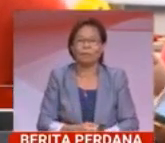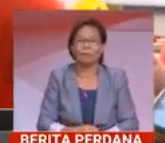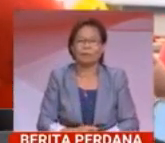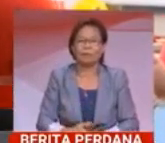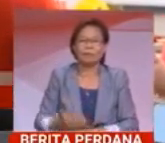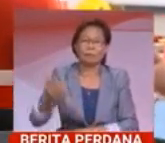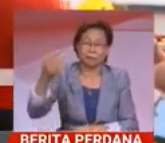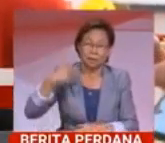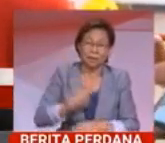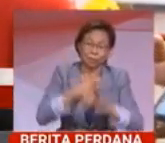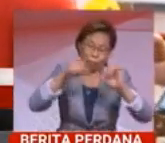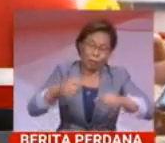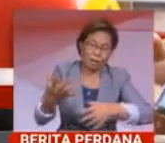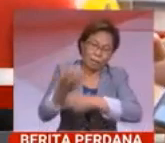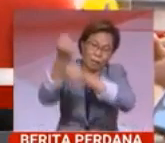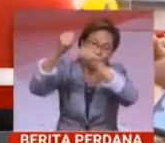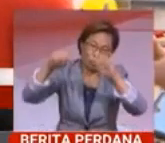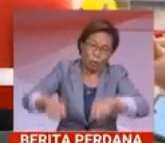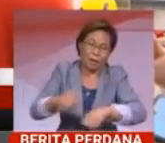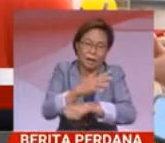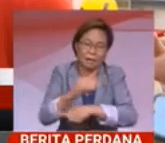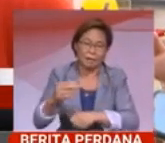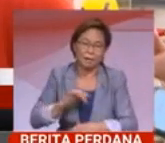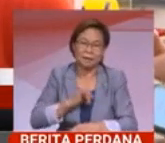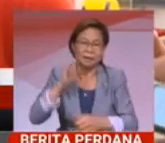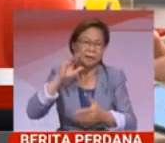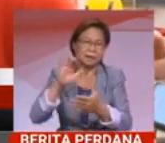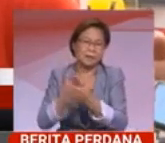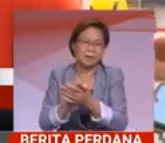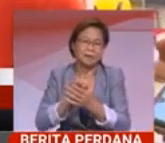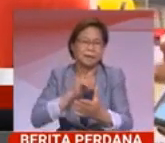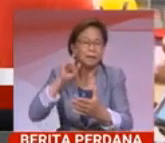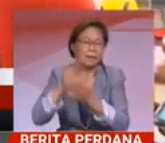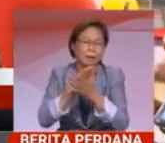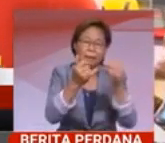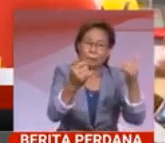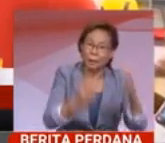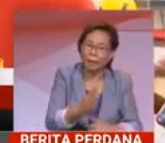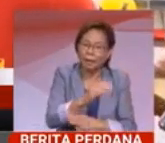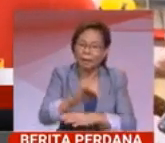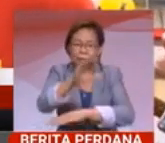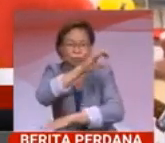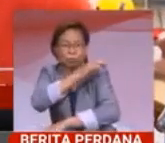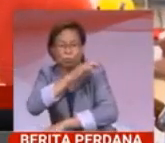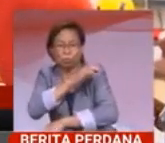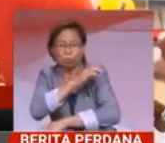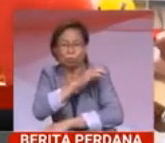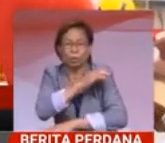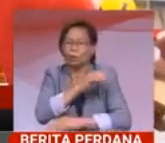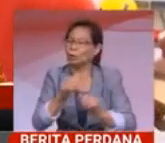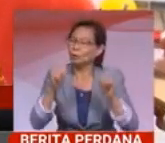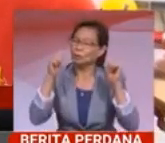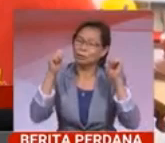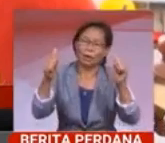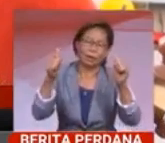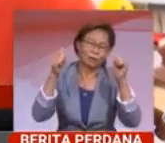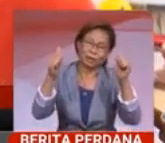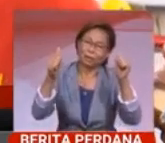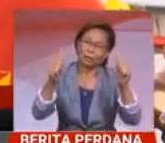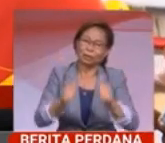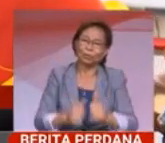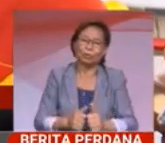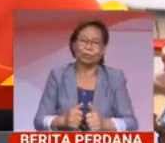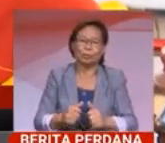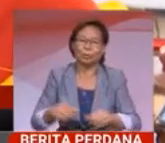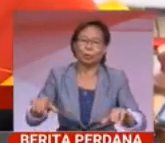nayanggita semuanya boleh menangis lowland and saya yakin pemain dan juga baju lace bodycon lace sangat-sangat teruji untuk